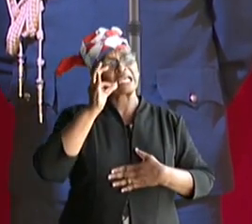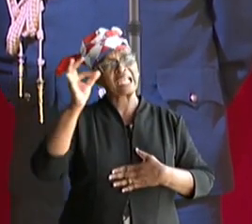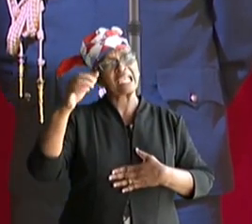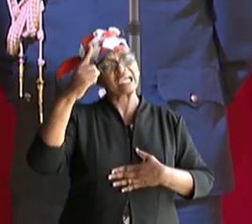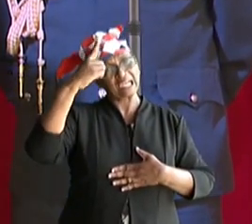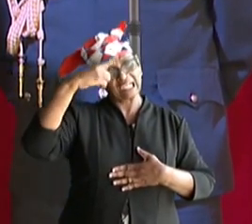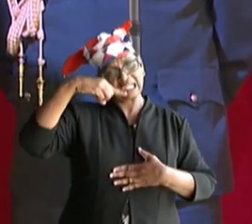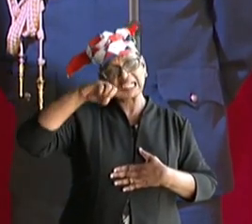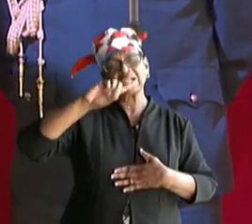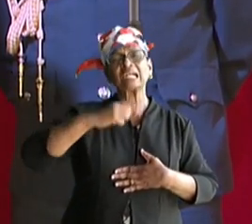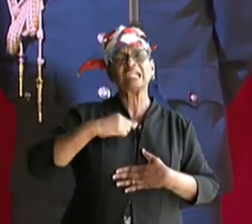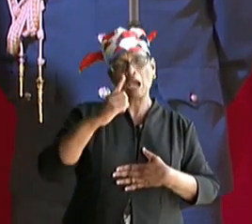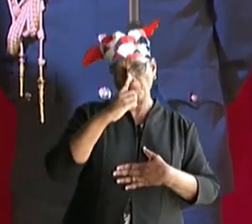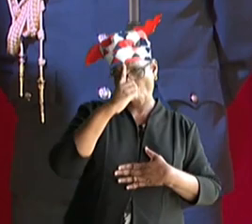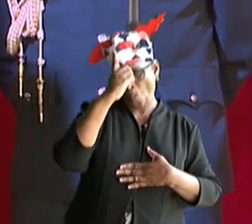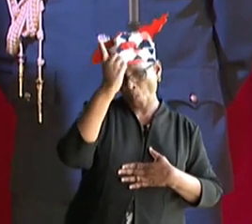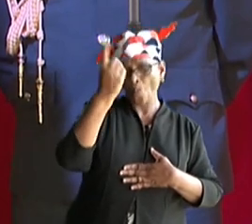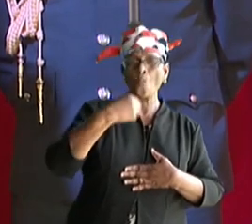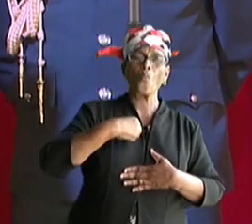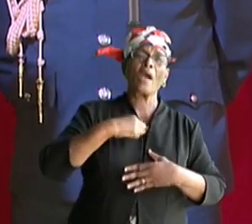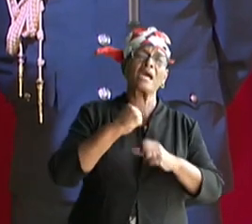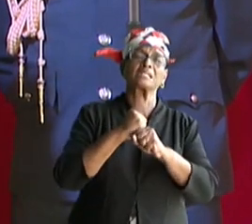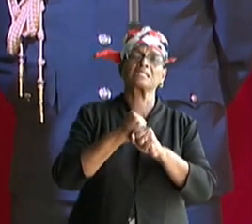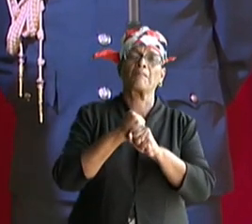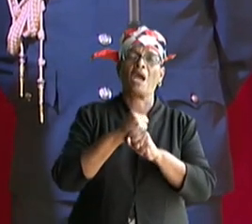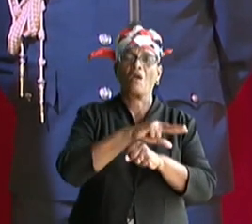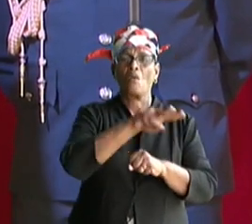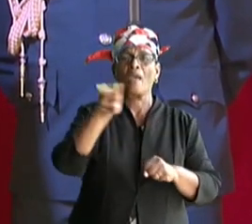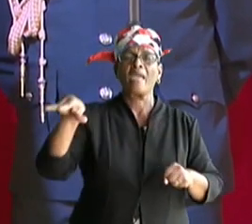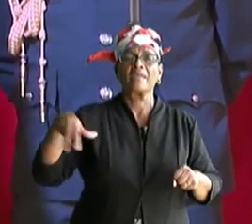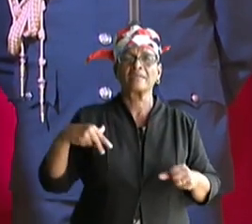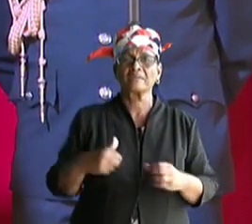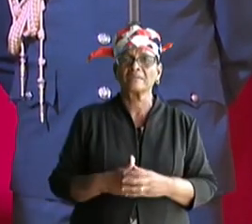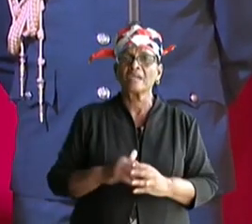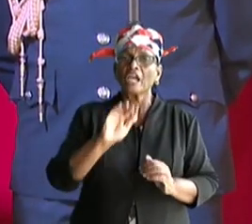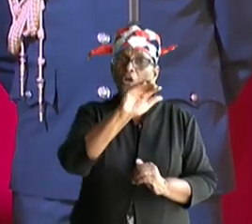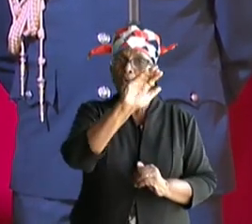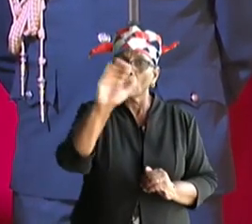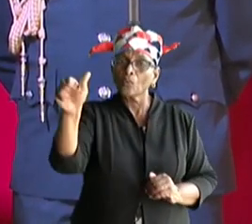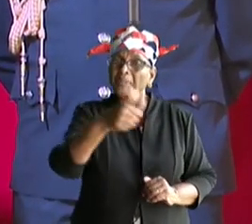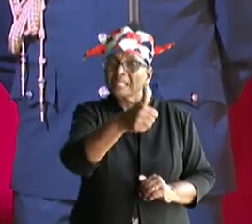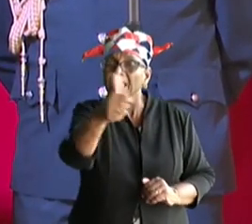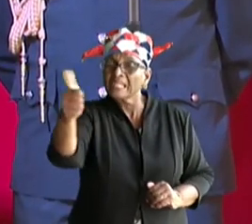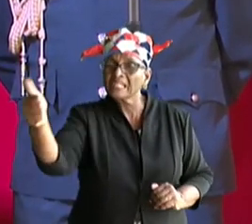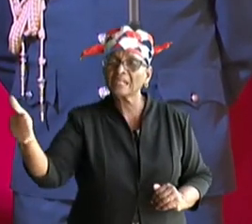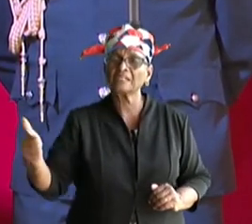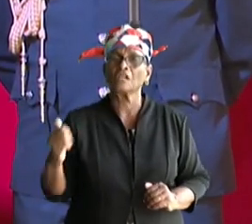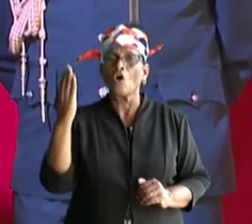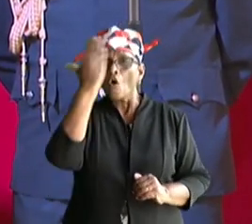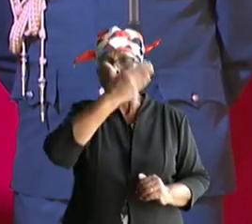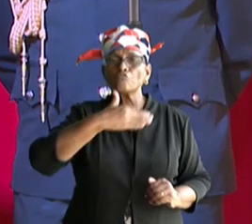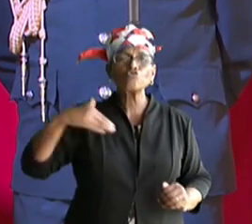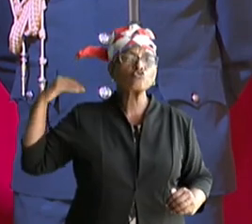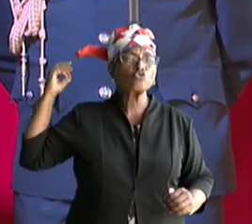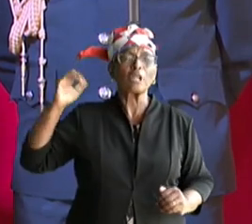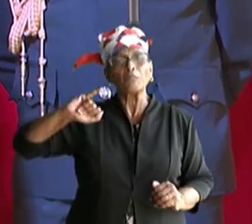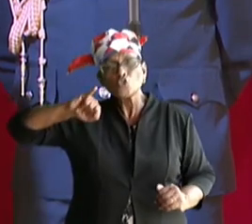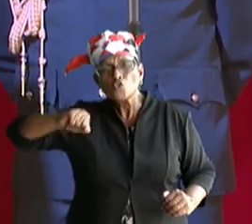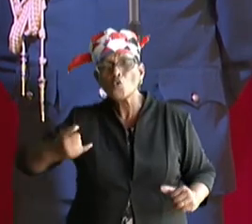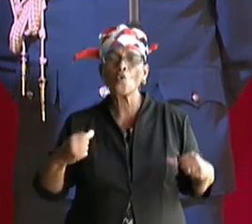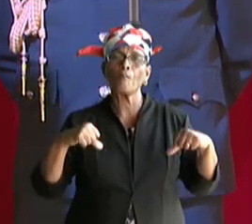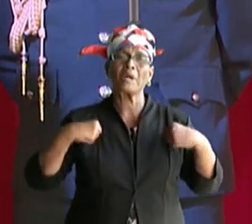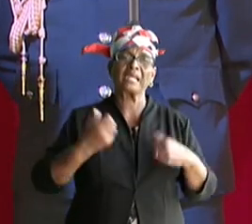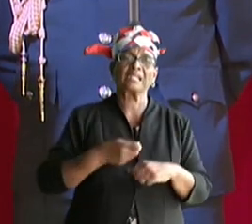hebben ons wijzer gemaakt, meneer de voorzitter. En ik roep ons allen op om Suriname een nieuwe start te